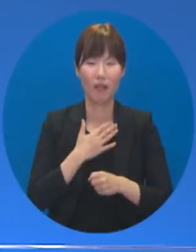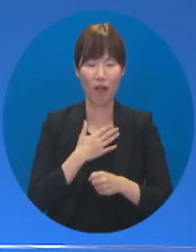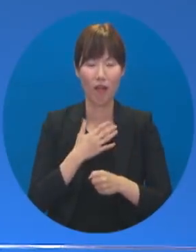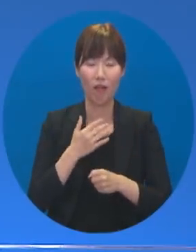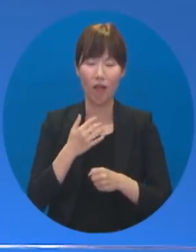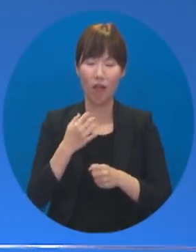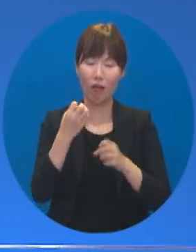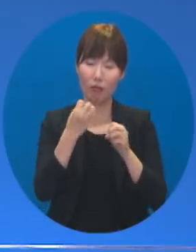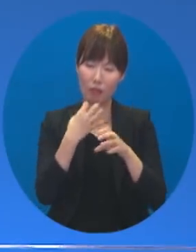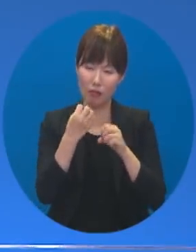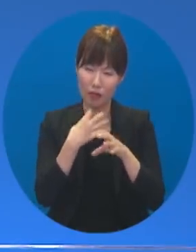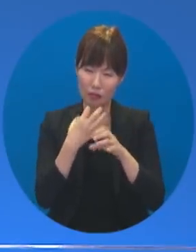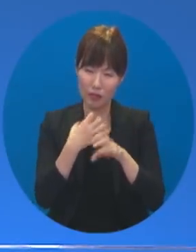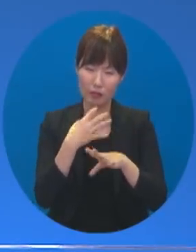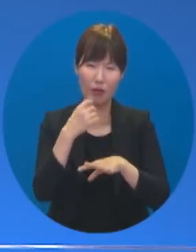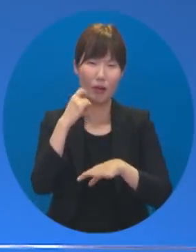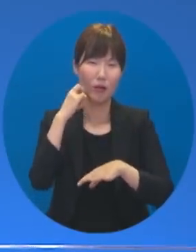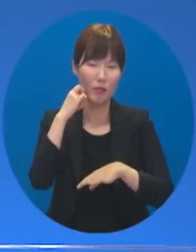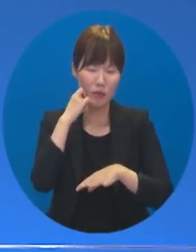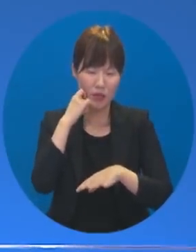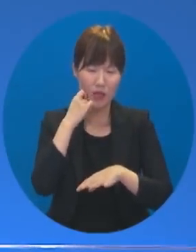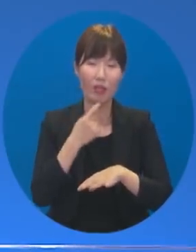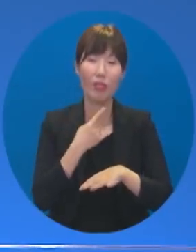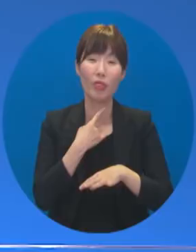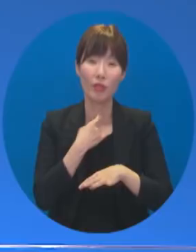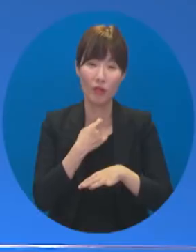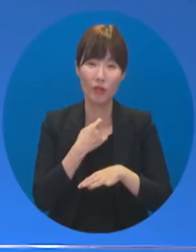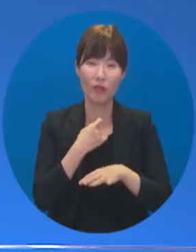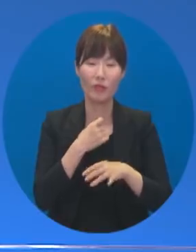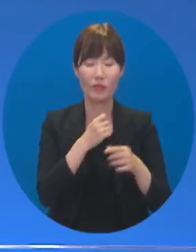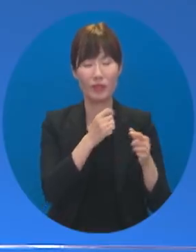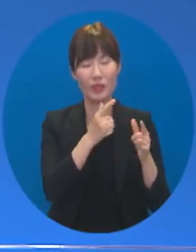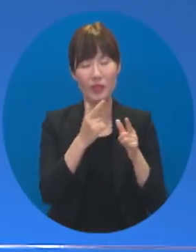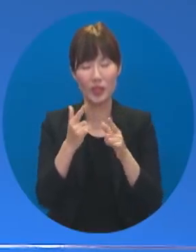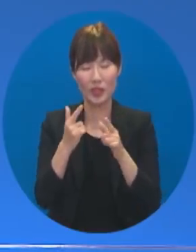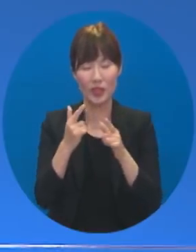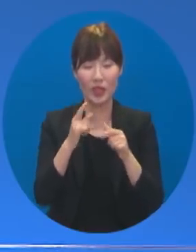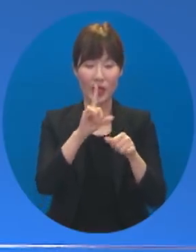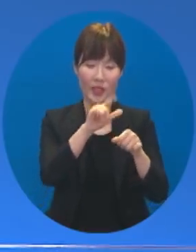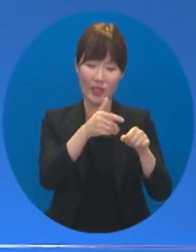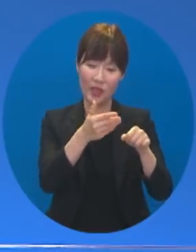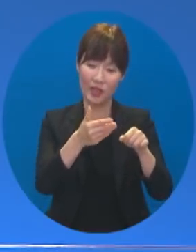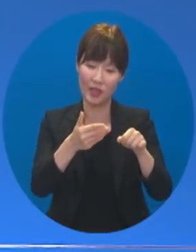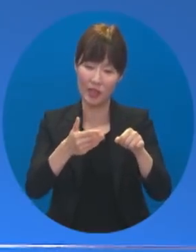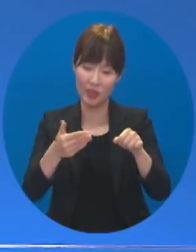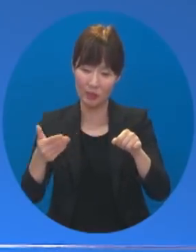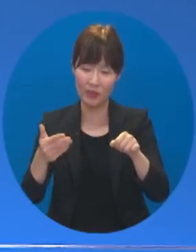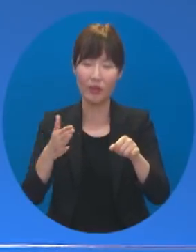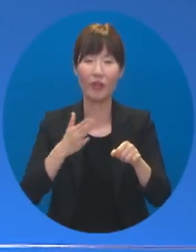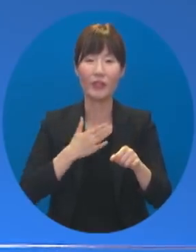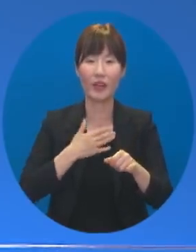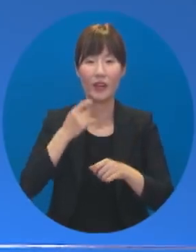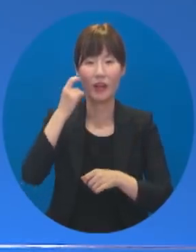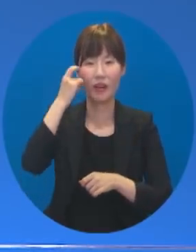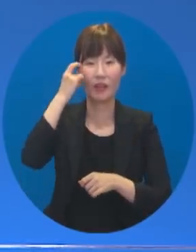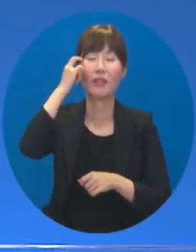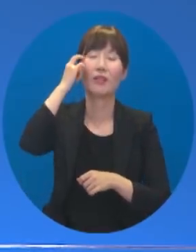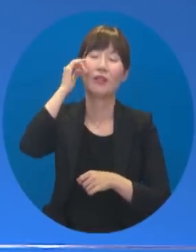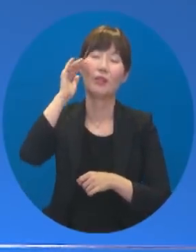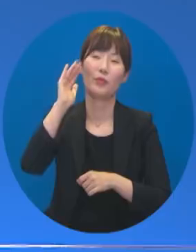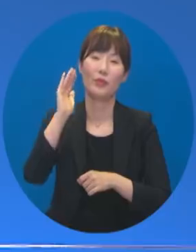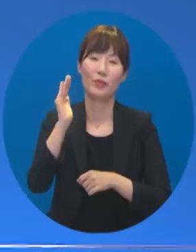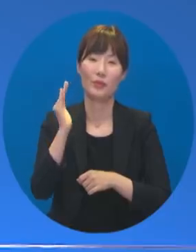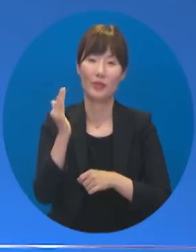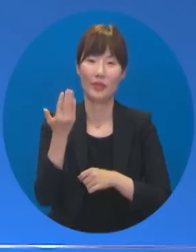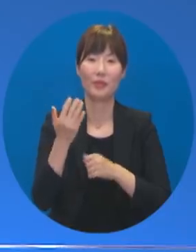답을 얻을 수 없었던 그런 질문들이 시간이 지나면서 점점 깨닫게 되었어요.